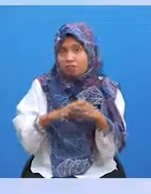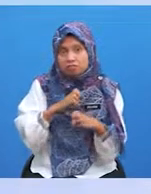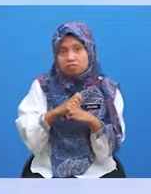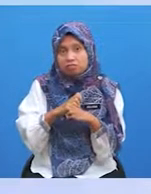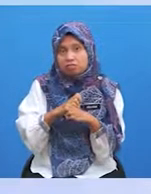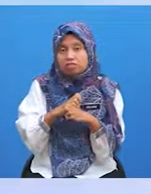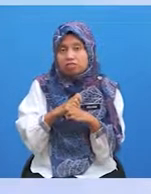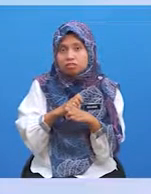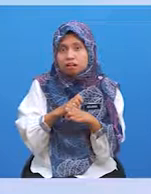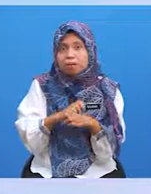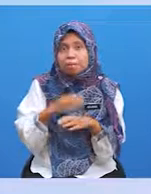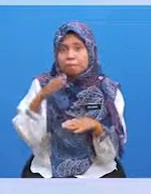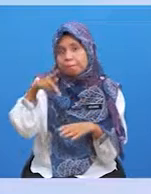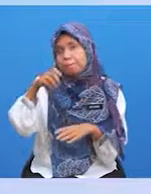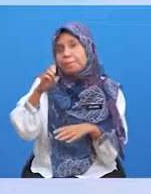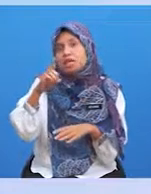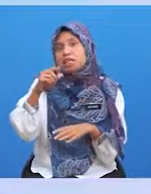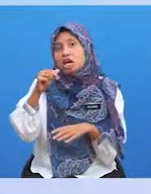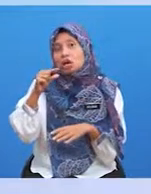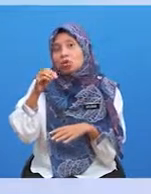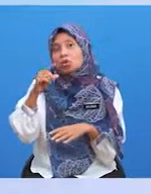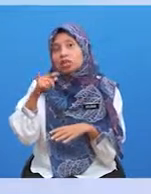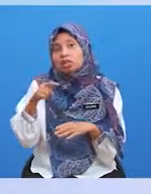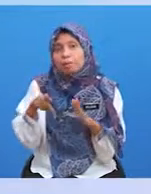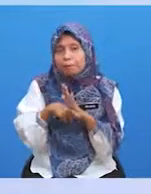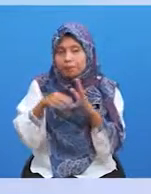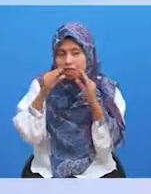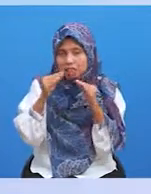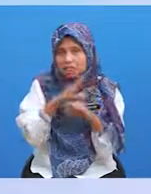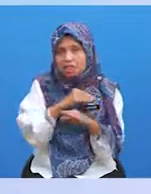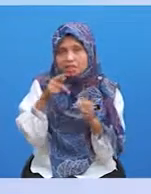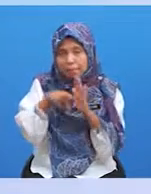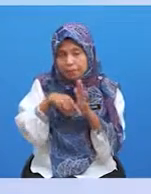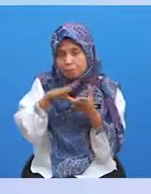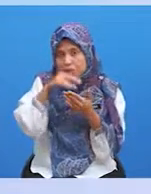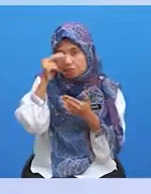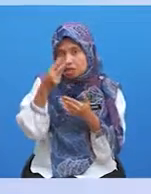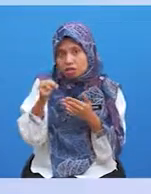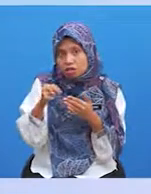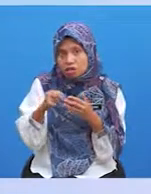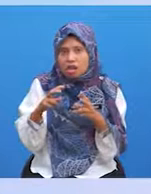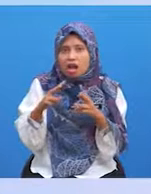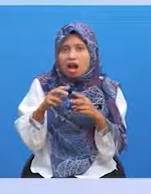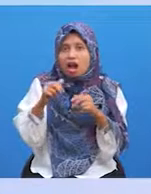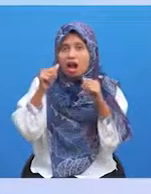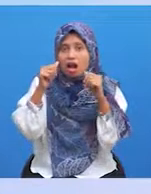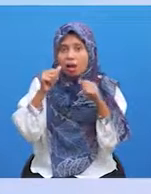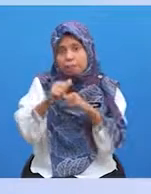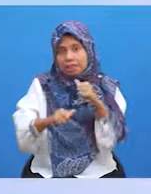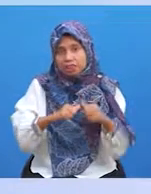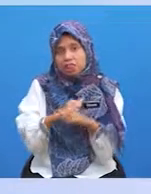maklumat ini, pedagogi, pengajaran dan pembelajaran abad